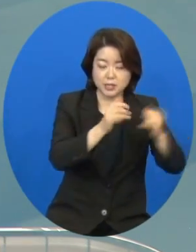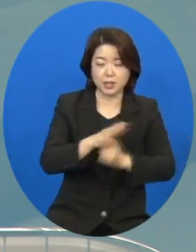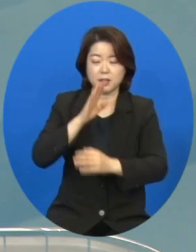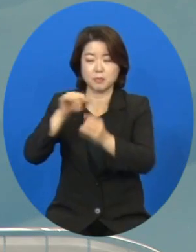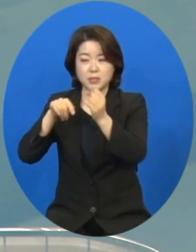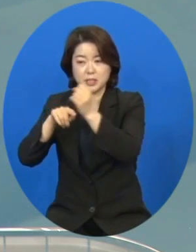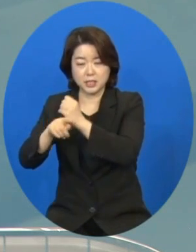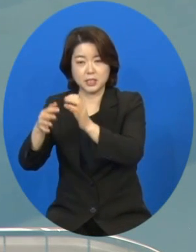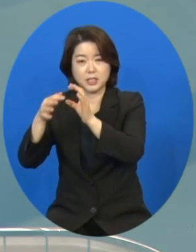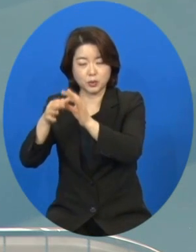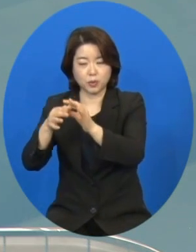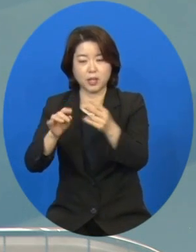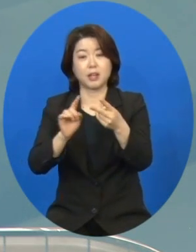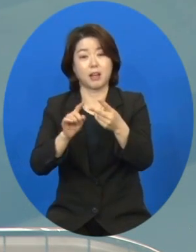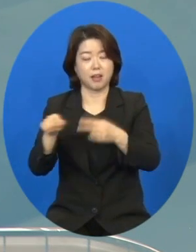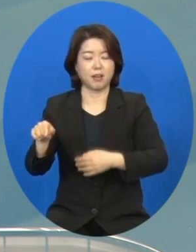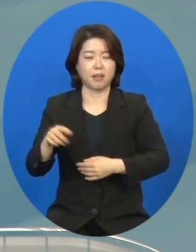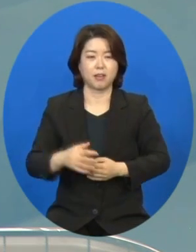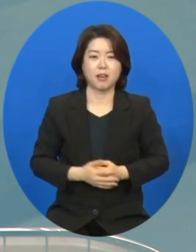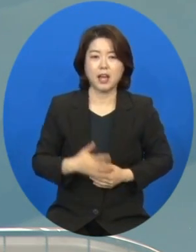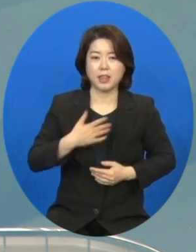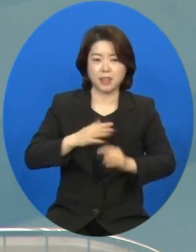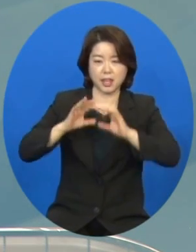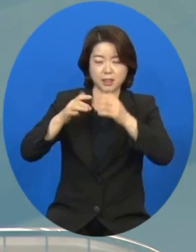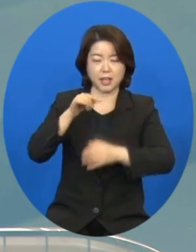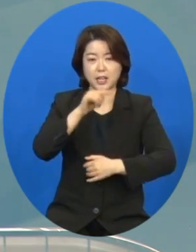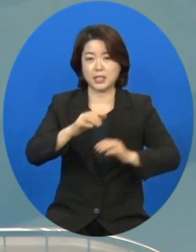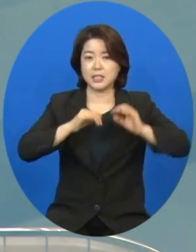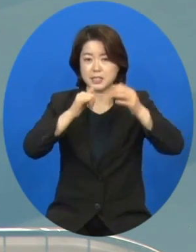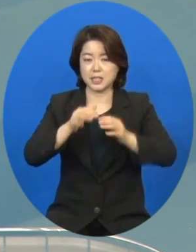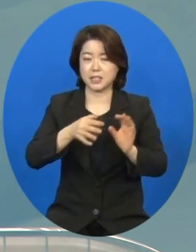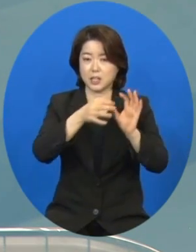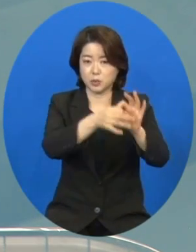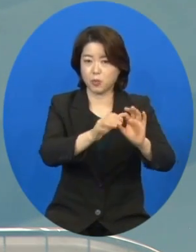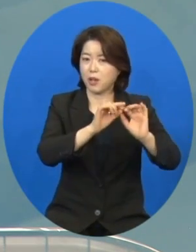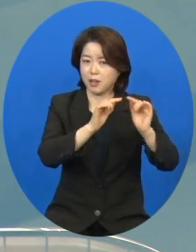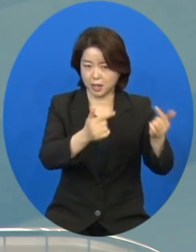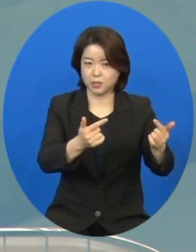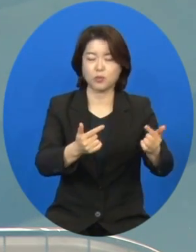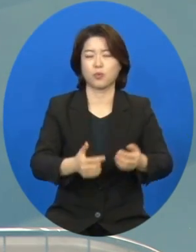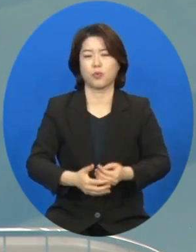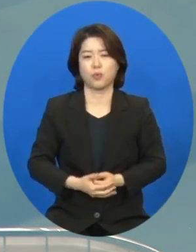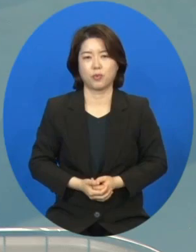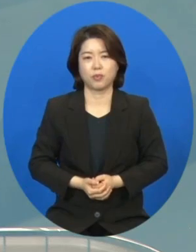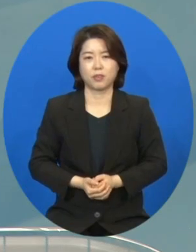36절에 내 나라는 이 세상에 속한 것이 아니요.